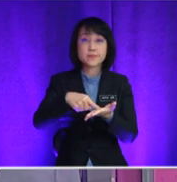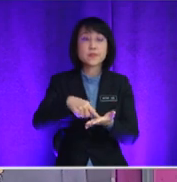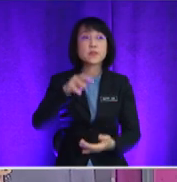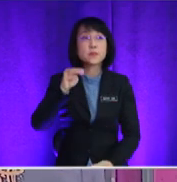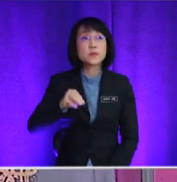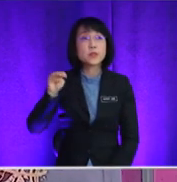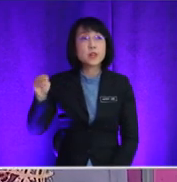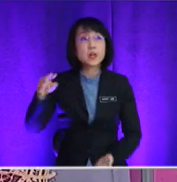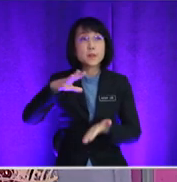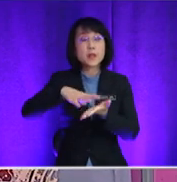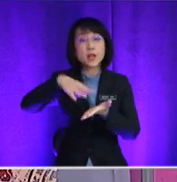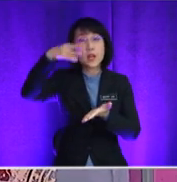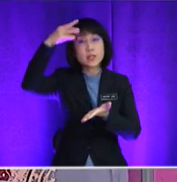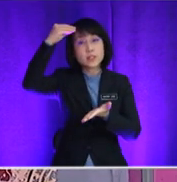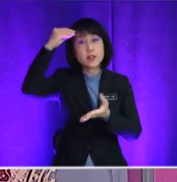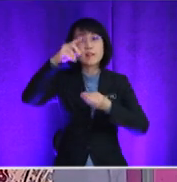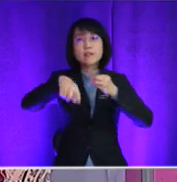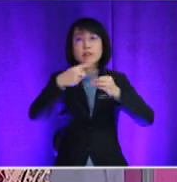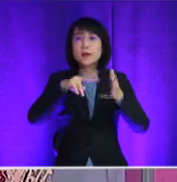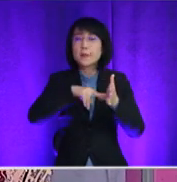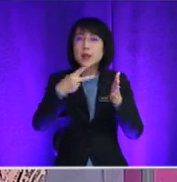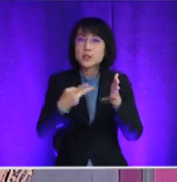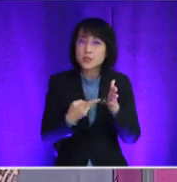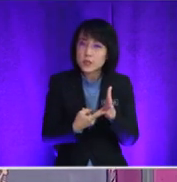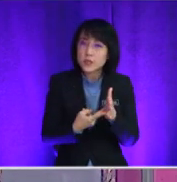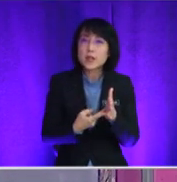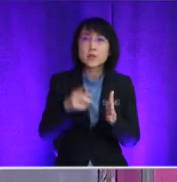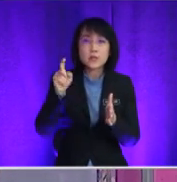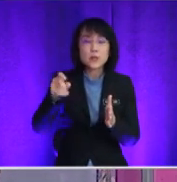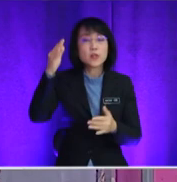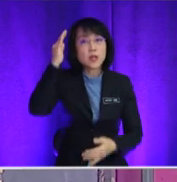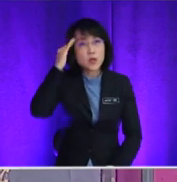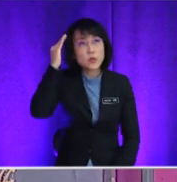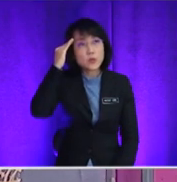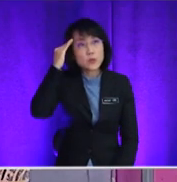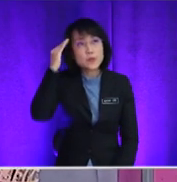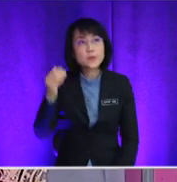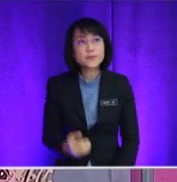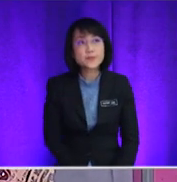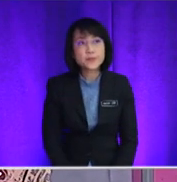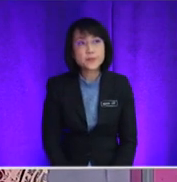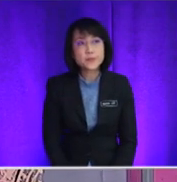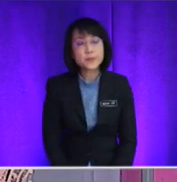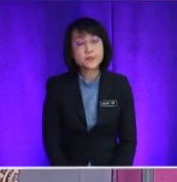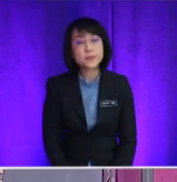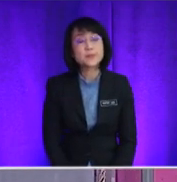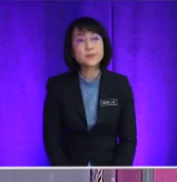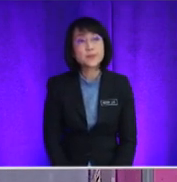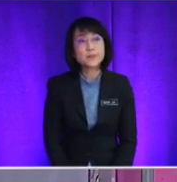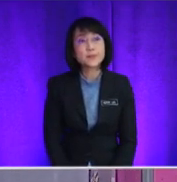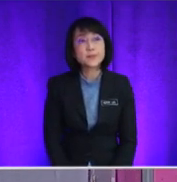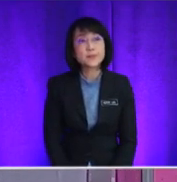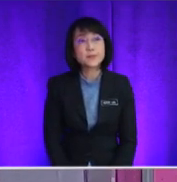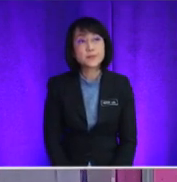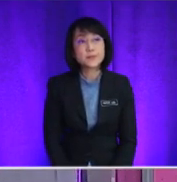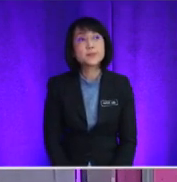kita akan belajar tentang Apakah definisi yang perlu diketahui untuk tajuk kita kemudian seterusnya selain